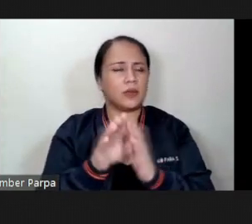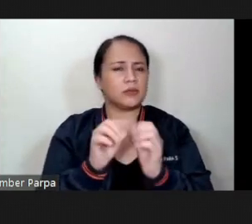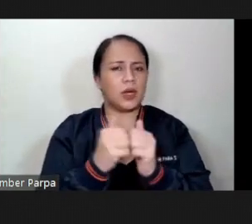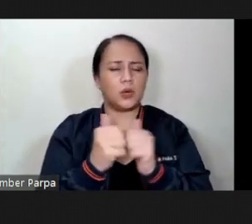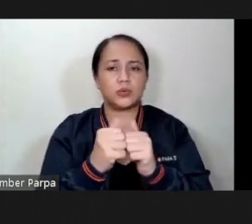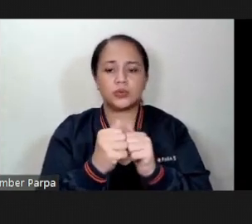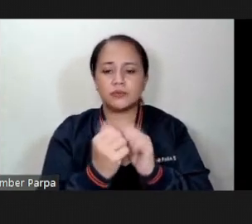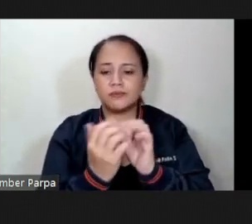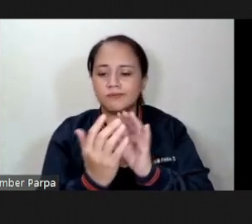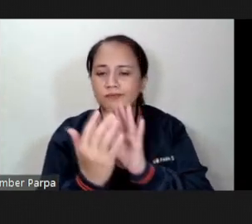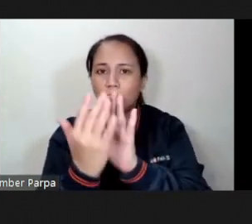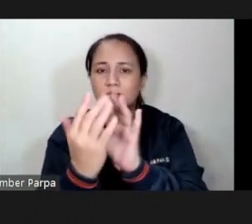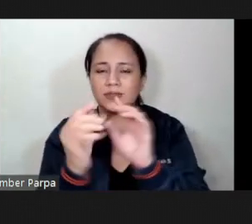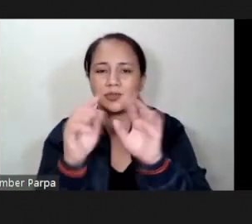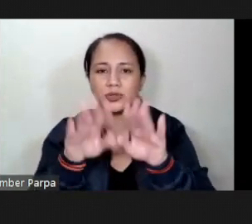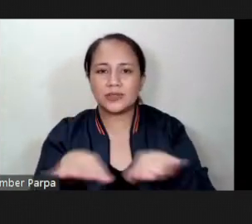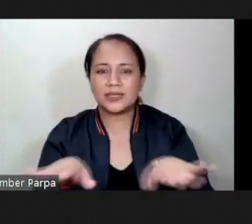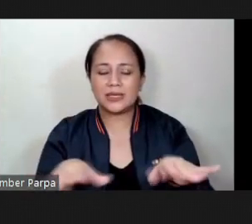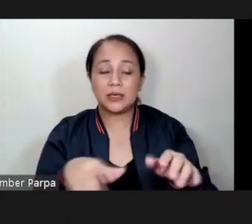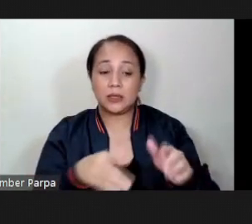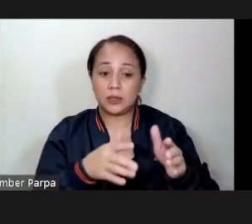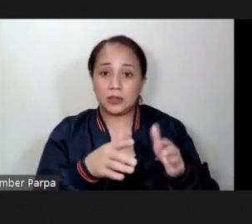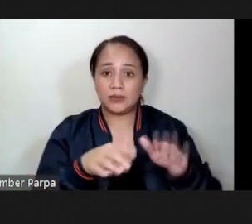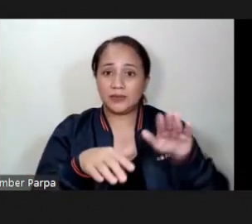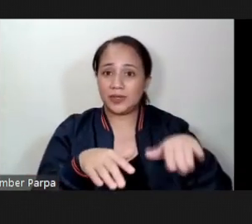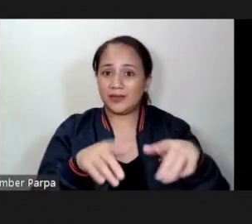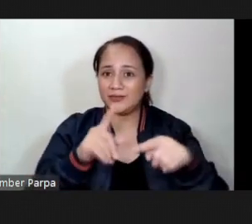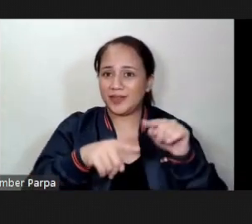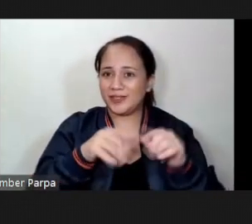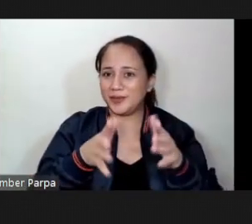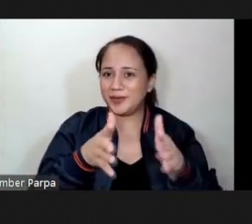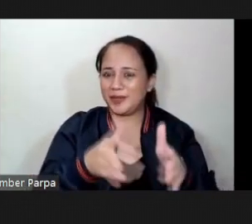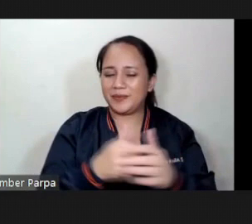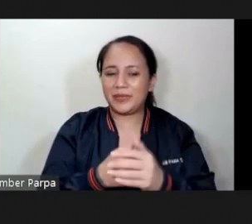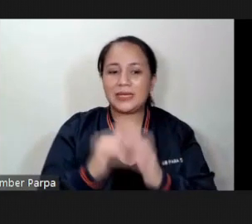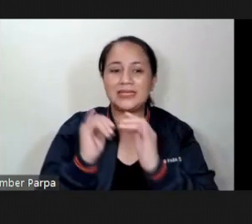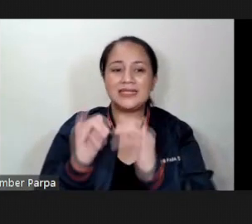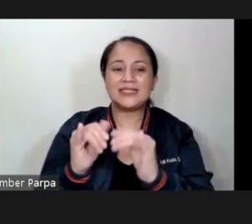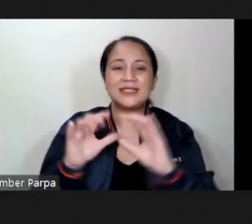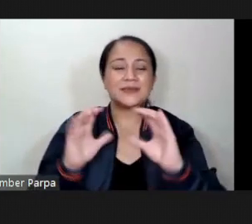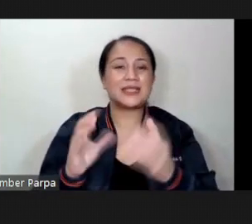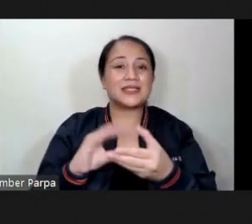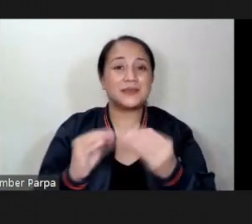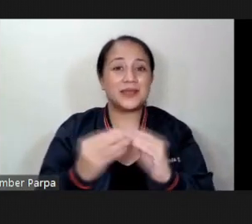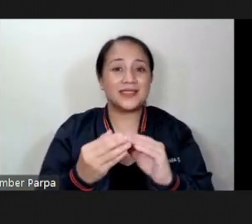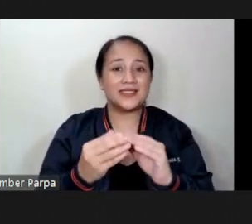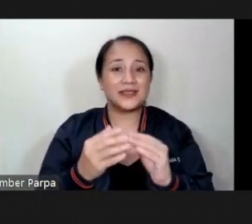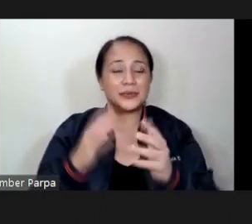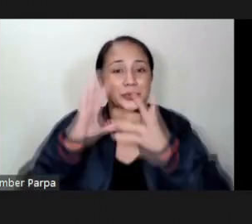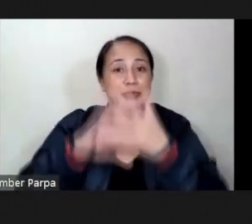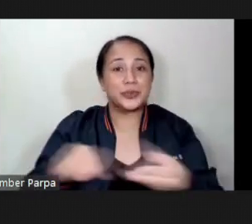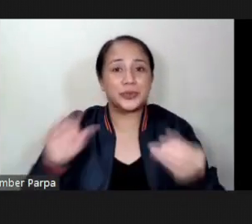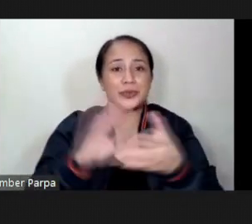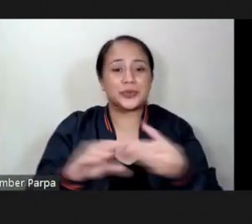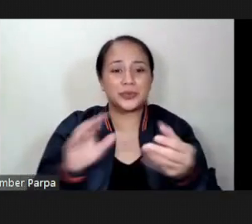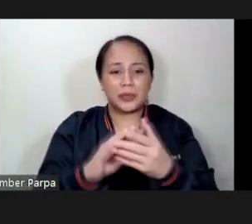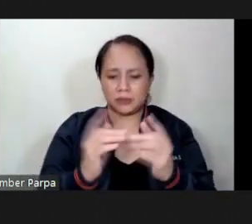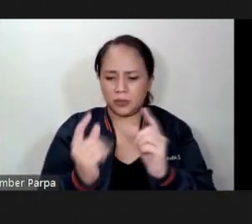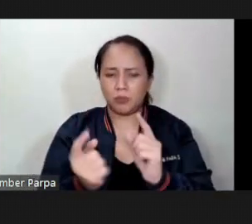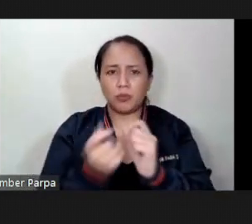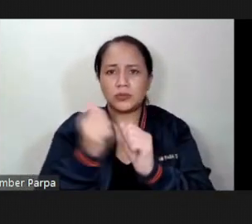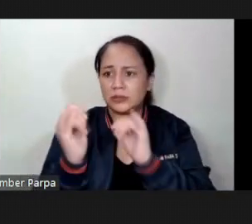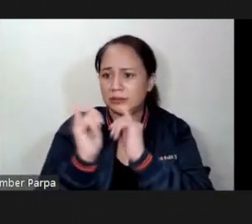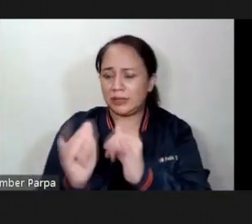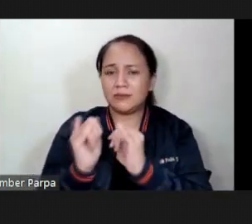approach children in a child-friendly way. Parang classmate na kwentuhan kasi hindi nalala yung edad namin sa